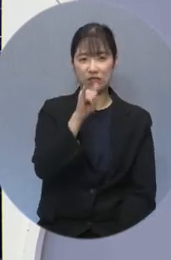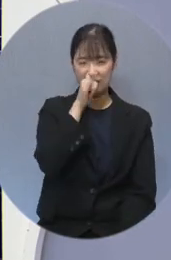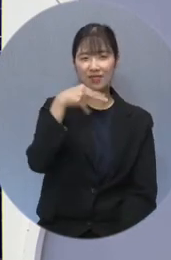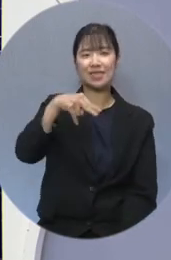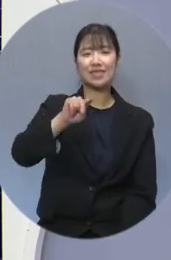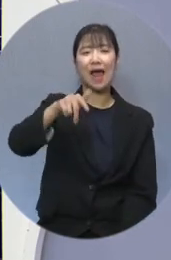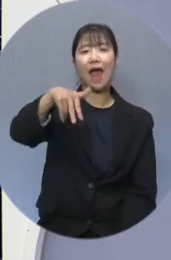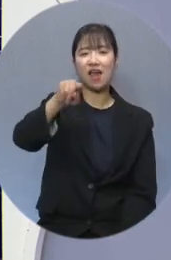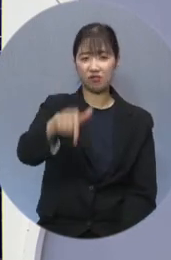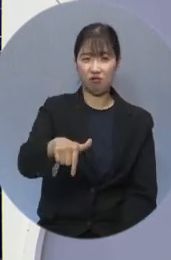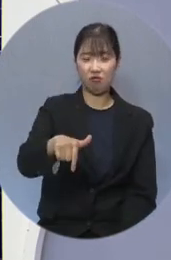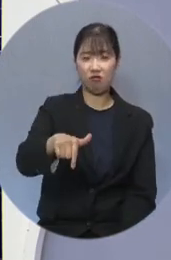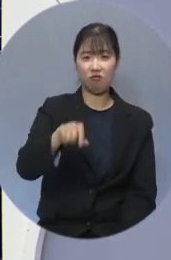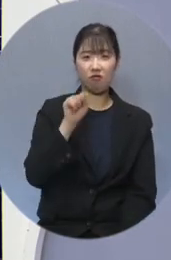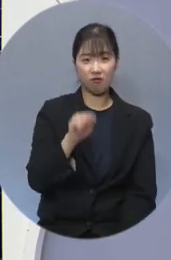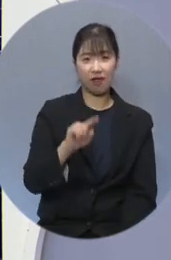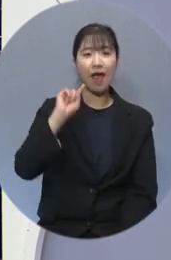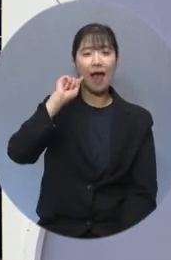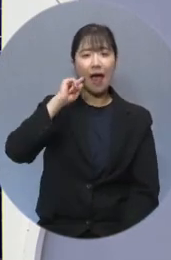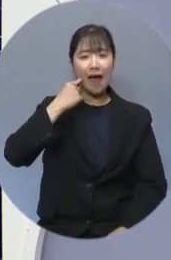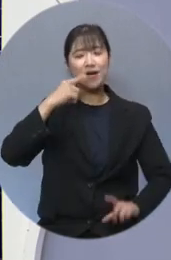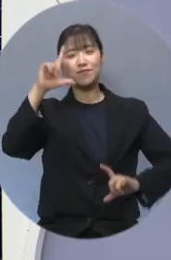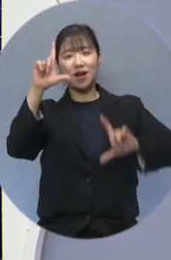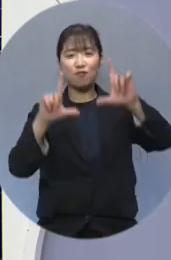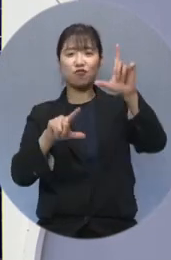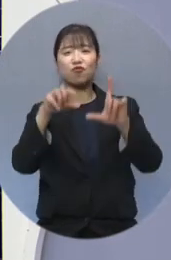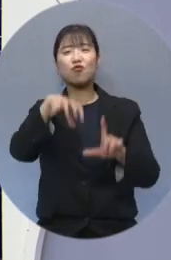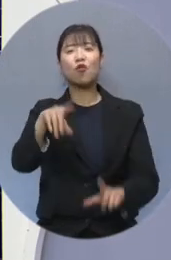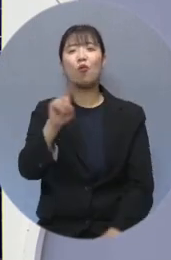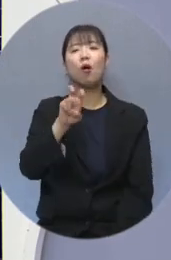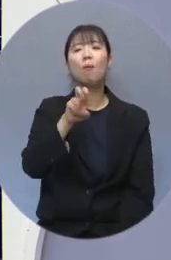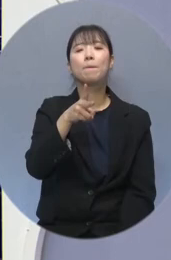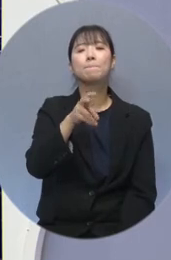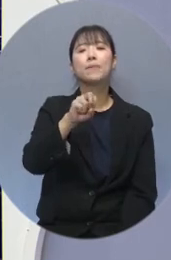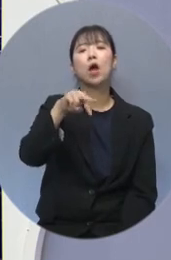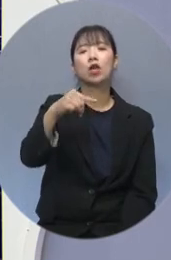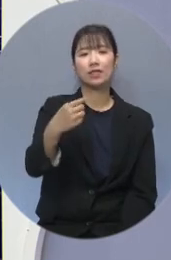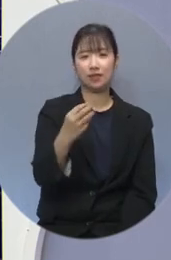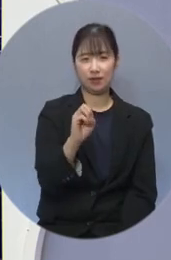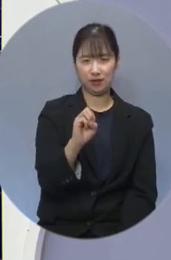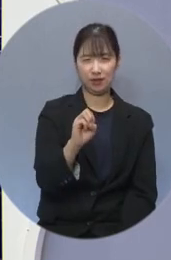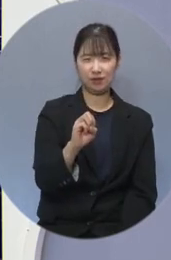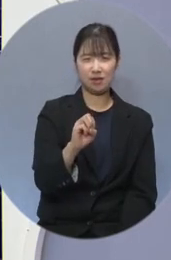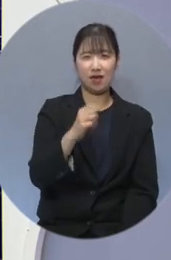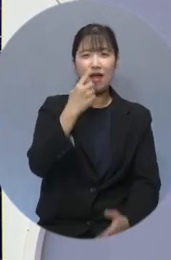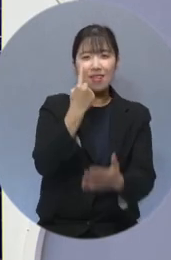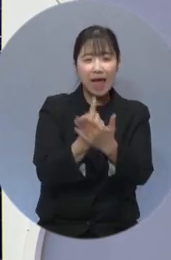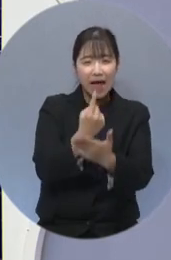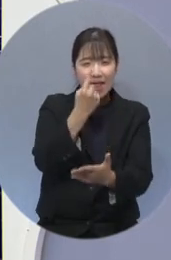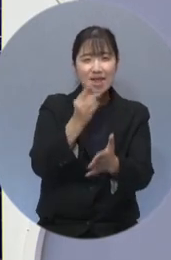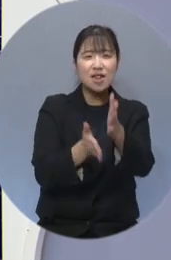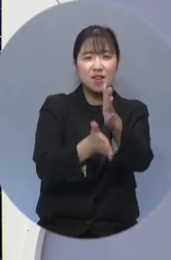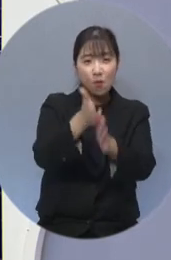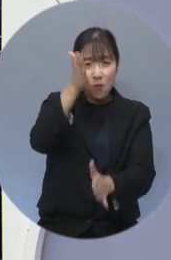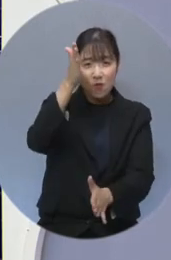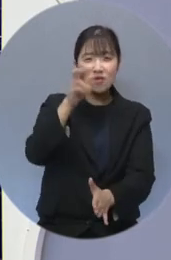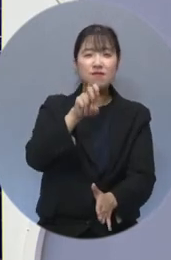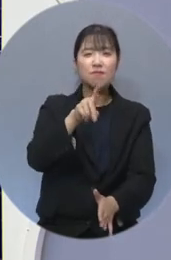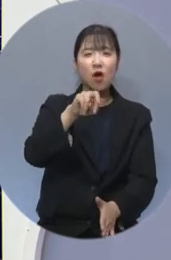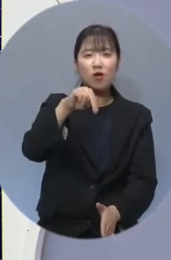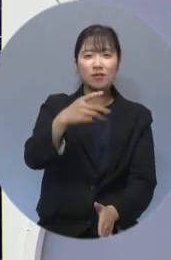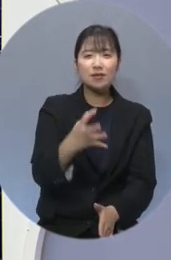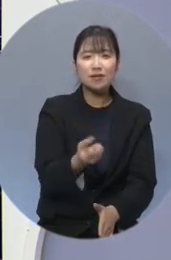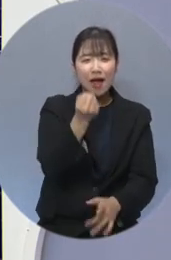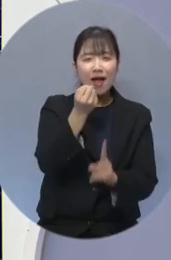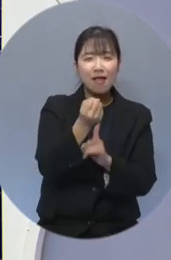사적 이런 게 있는데 아름다운 풍광은 명승입니다. 단일 도시가 명승을 가장 많이 인구 비례로 가장 많이 보유한 도시가